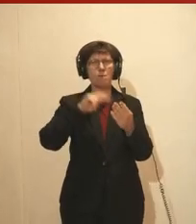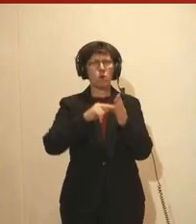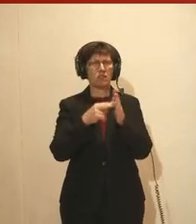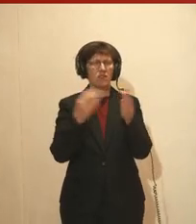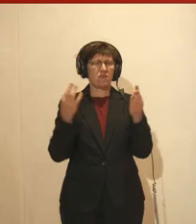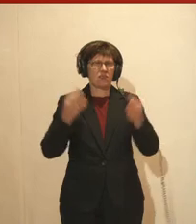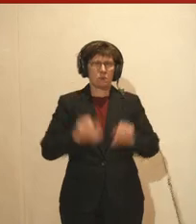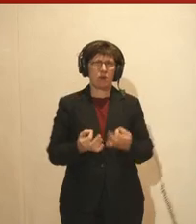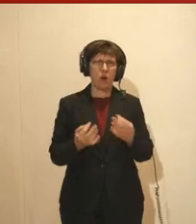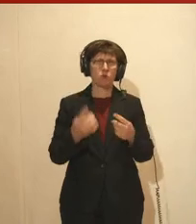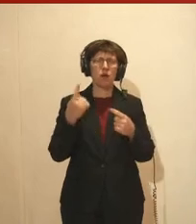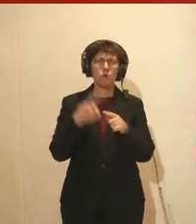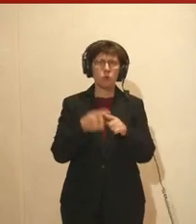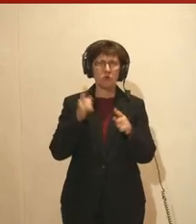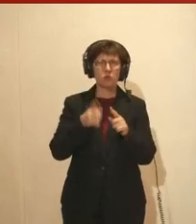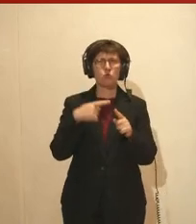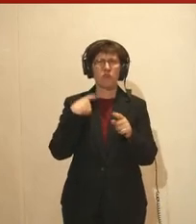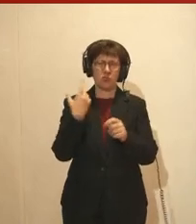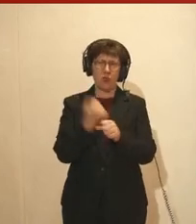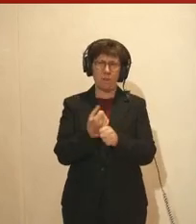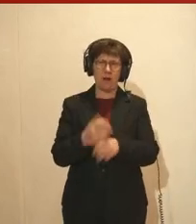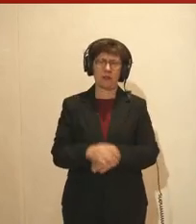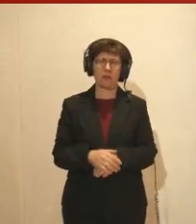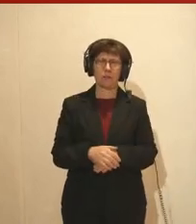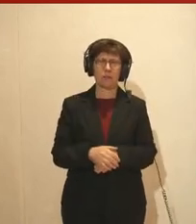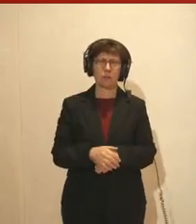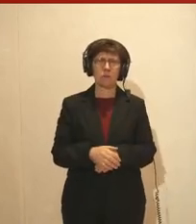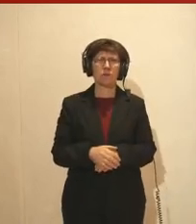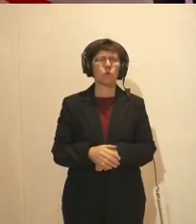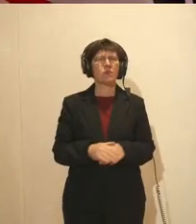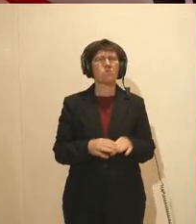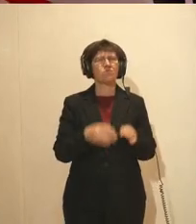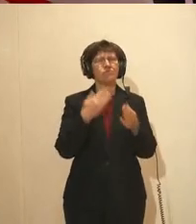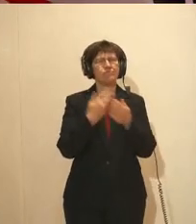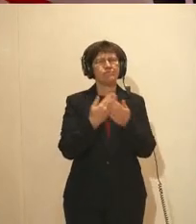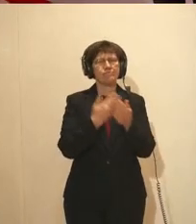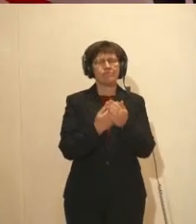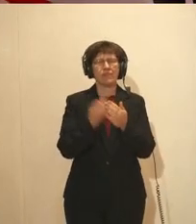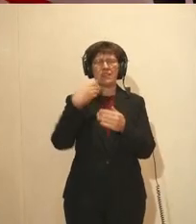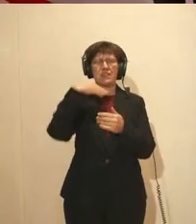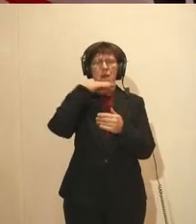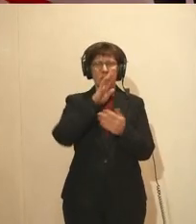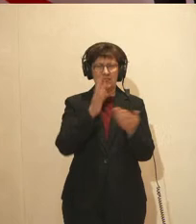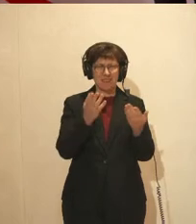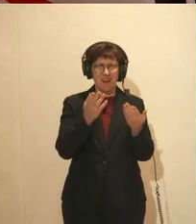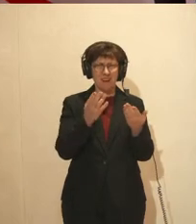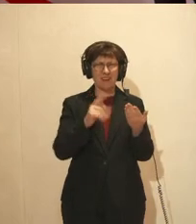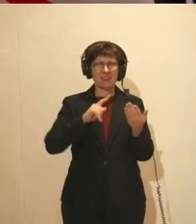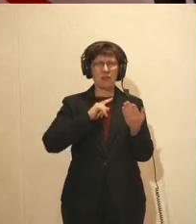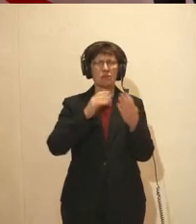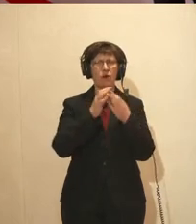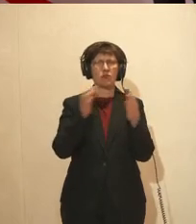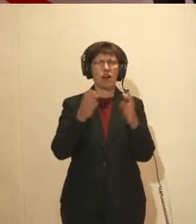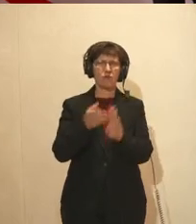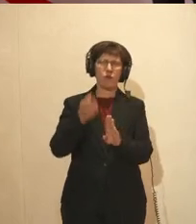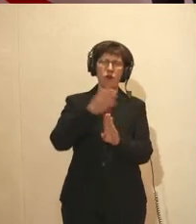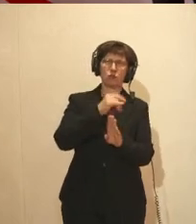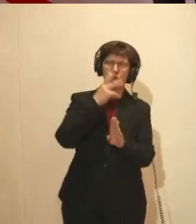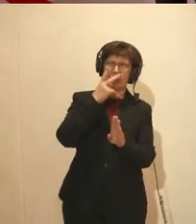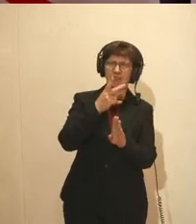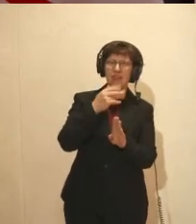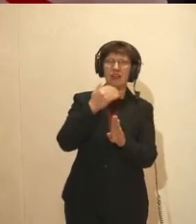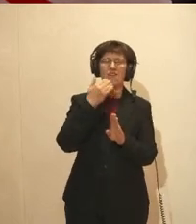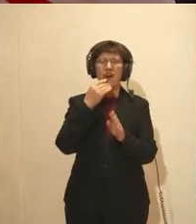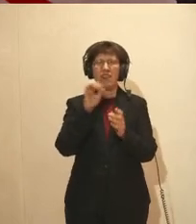brauchen und auch machen soll und machen werden und das alles an einem samstag und ich habe ja auch die tage vorher schon gesehen wenn